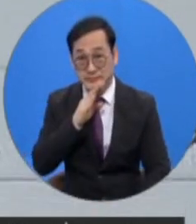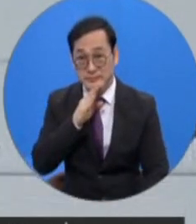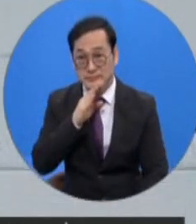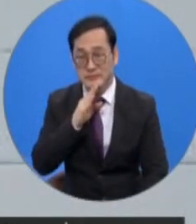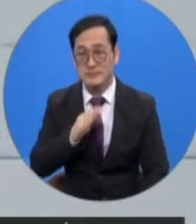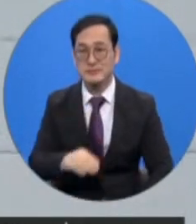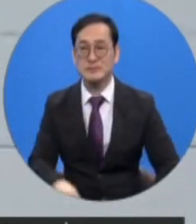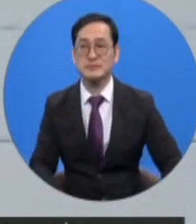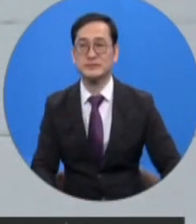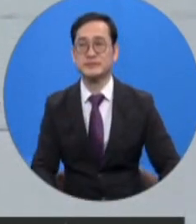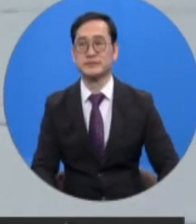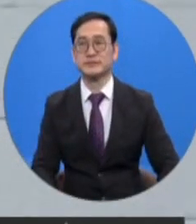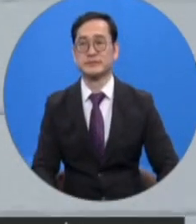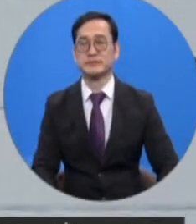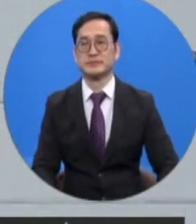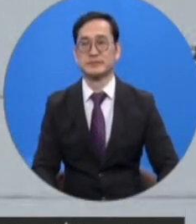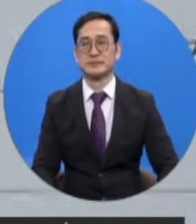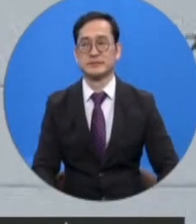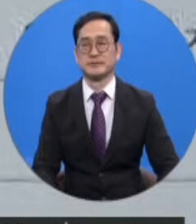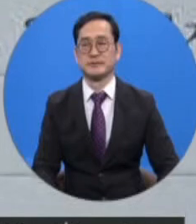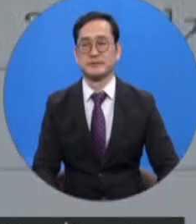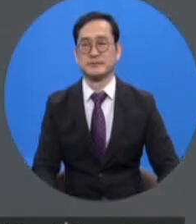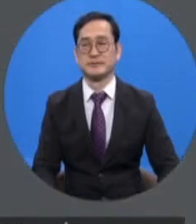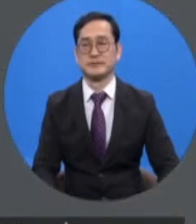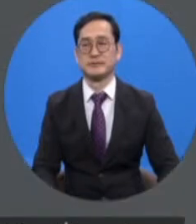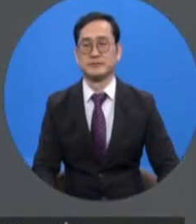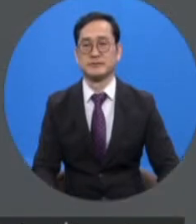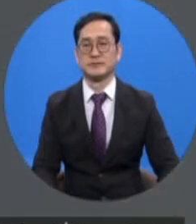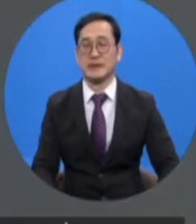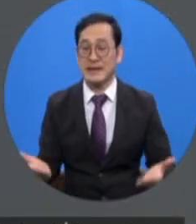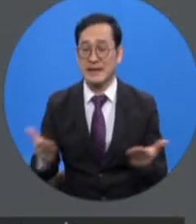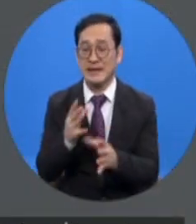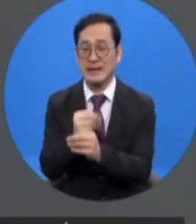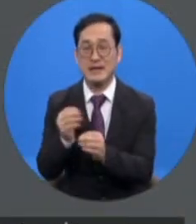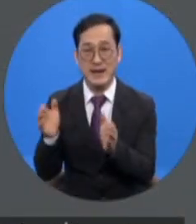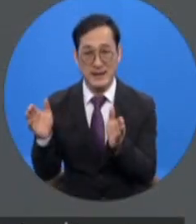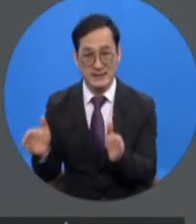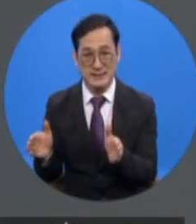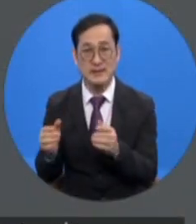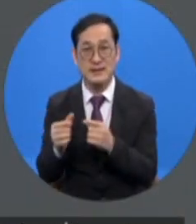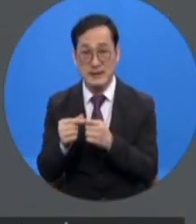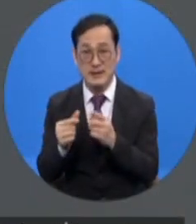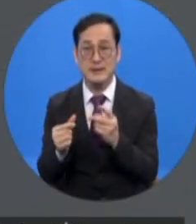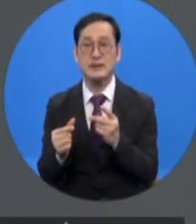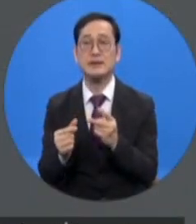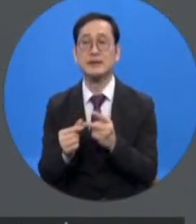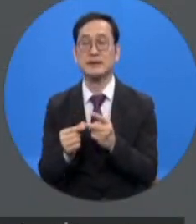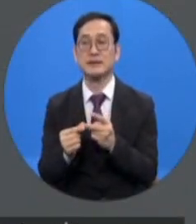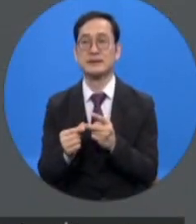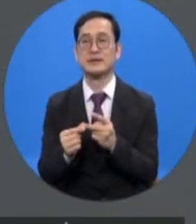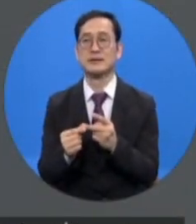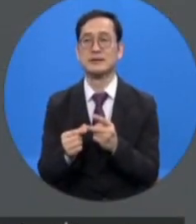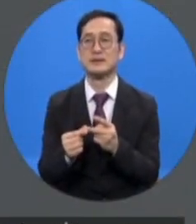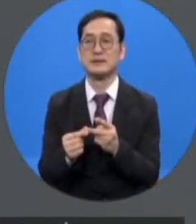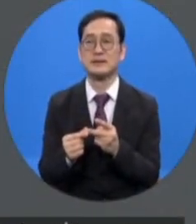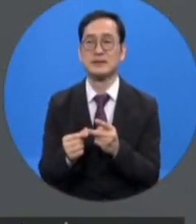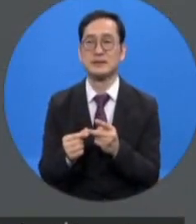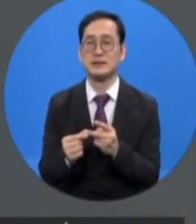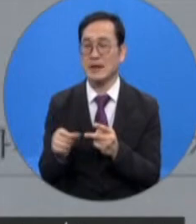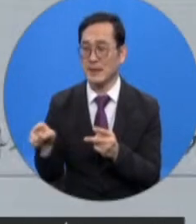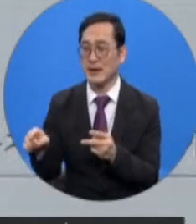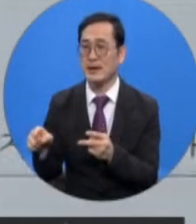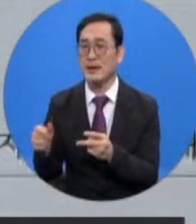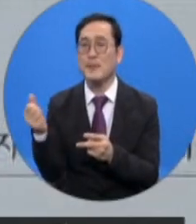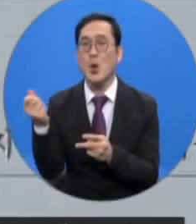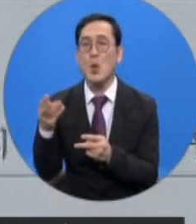있는 이제 색깔을 한 두 군데 정도 칠했던 것 같은데요. 하나는 근무 기간에 관한 얘기들이고 하나는 저 아마 발급 번호에 관련된 예.